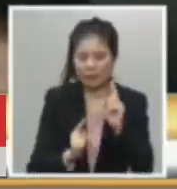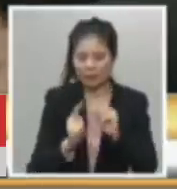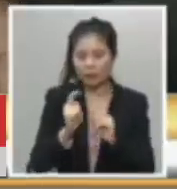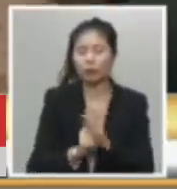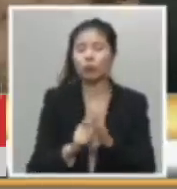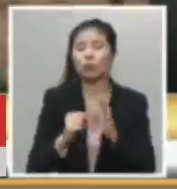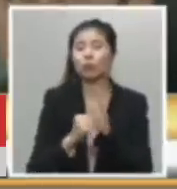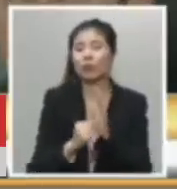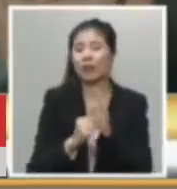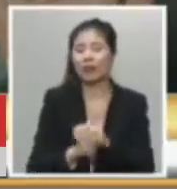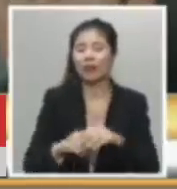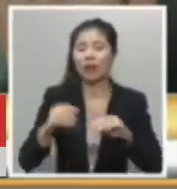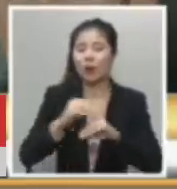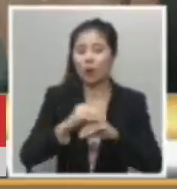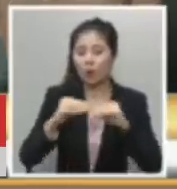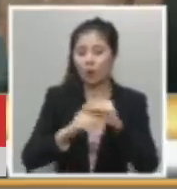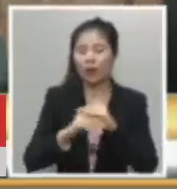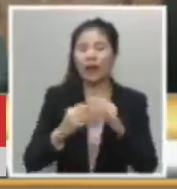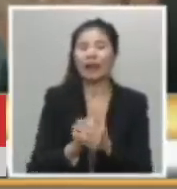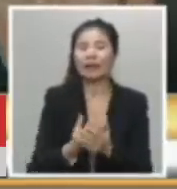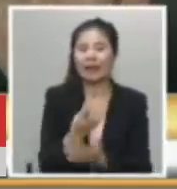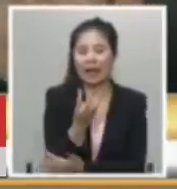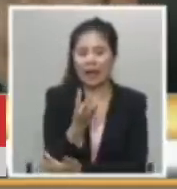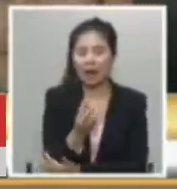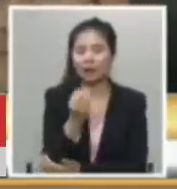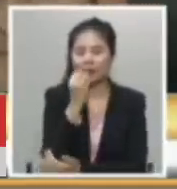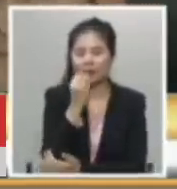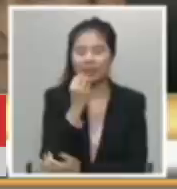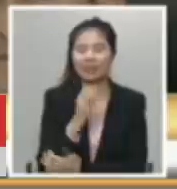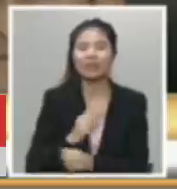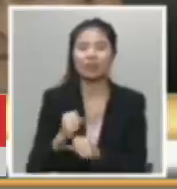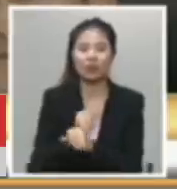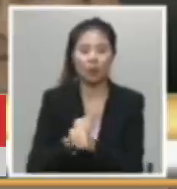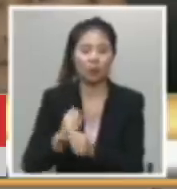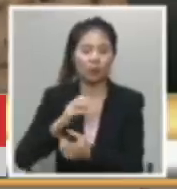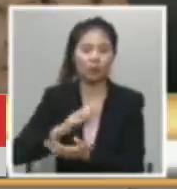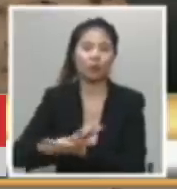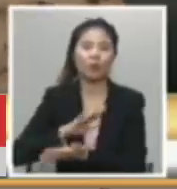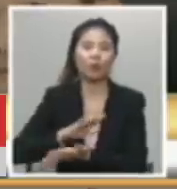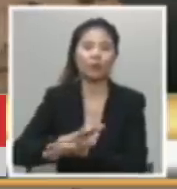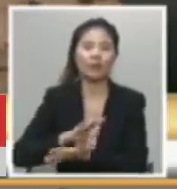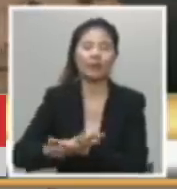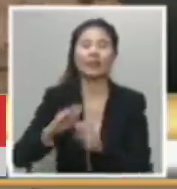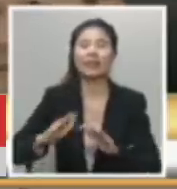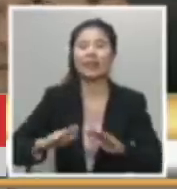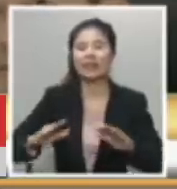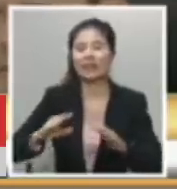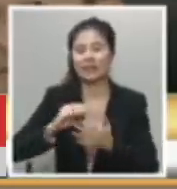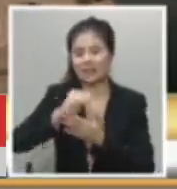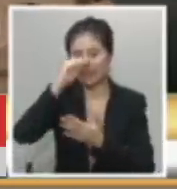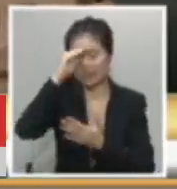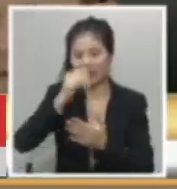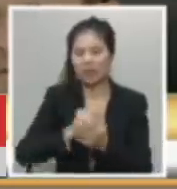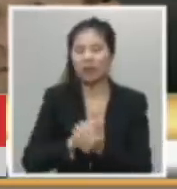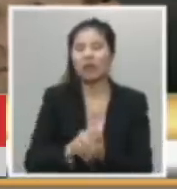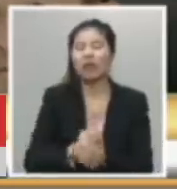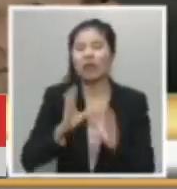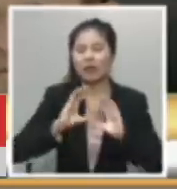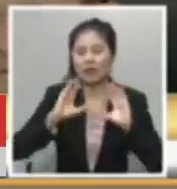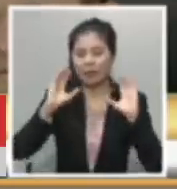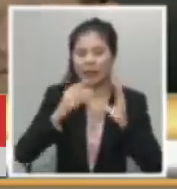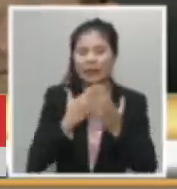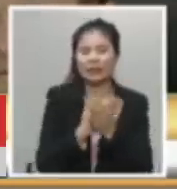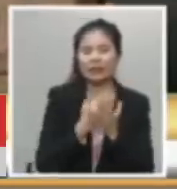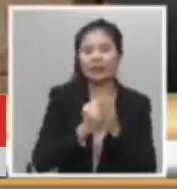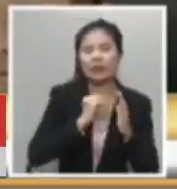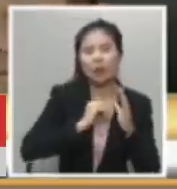การอาหารกลางวันและนมโรงเรียนนะครับซึ่งรัฐบาลโอนผ่านท้องถิ่นและให้ท้องถิ่นโอนต่อไ